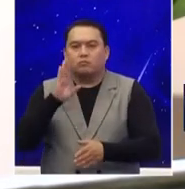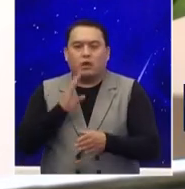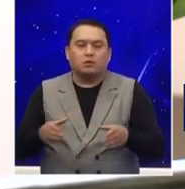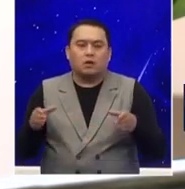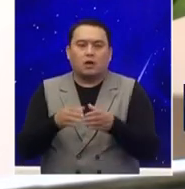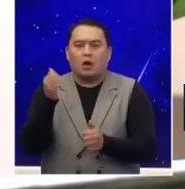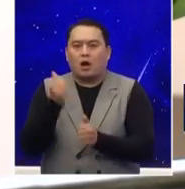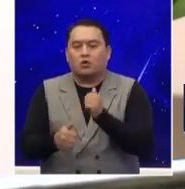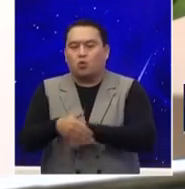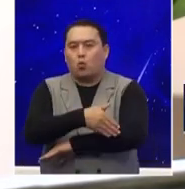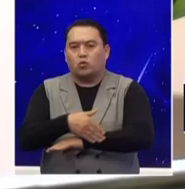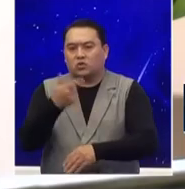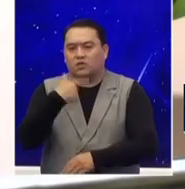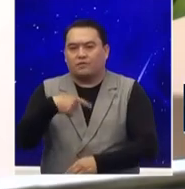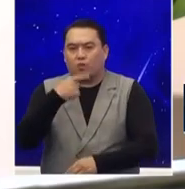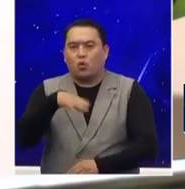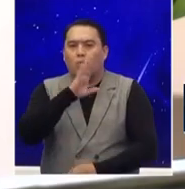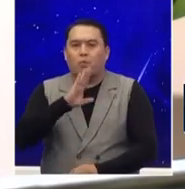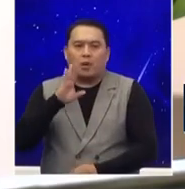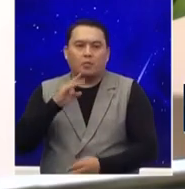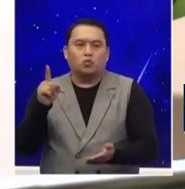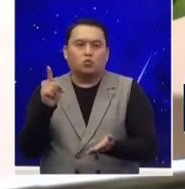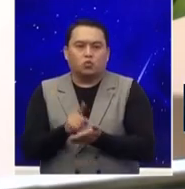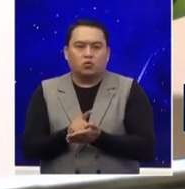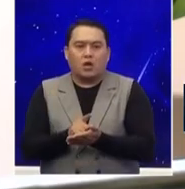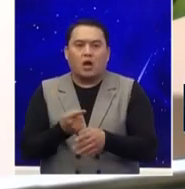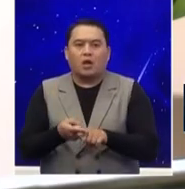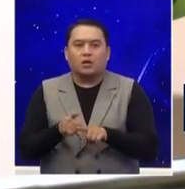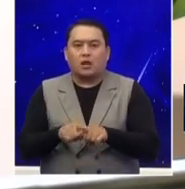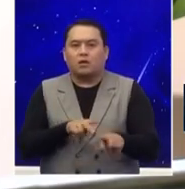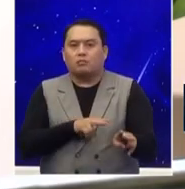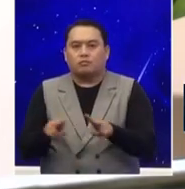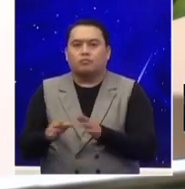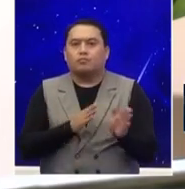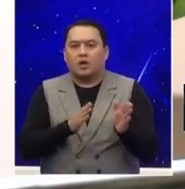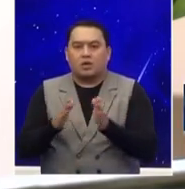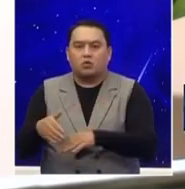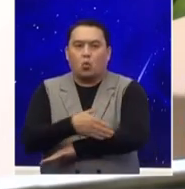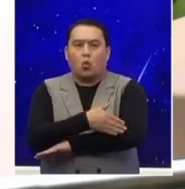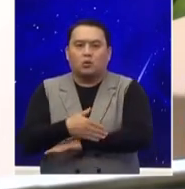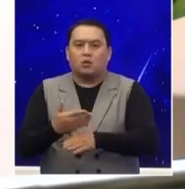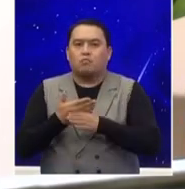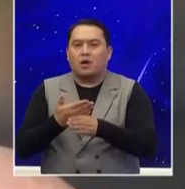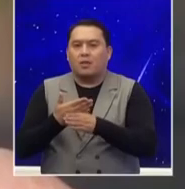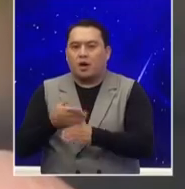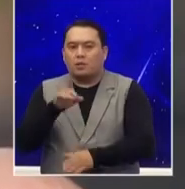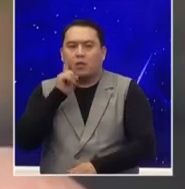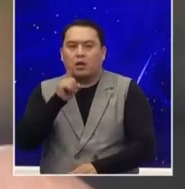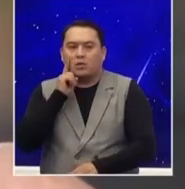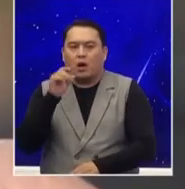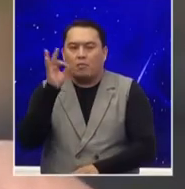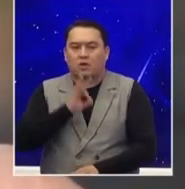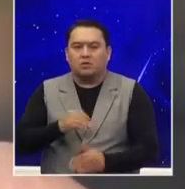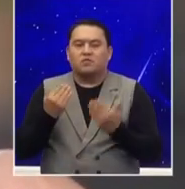улица должна иметь свою маму это мама должна следить за порядком от и улице помогать молодым вот об